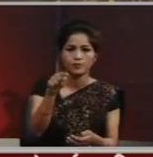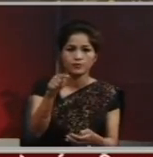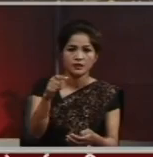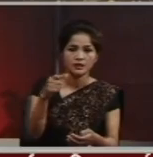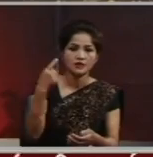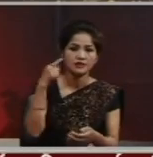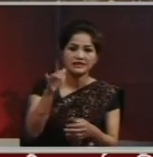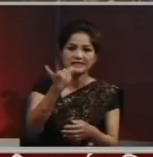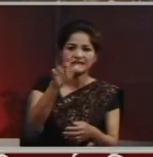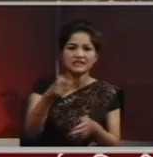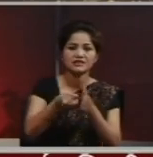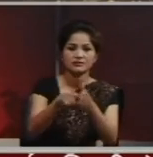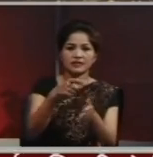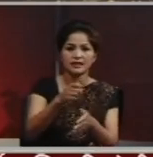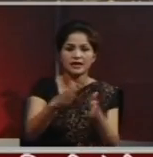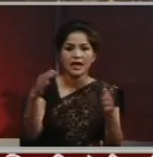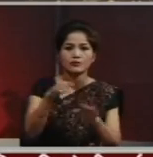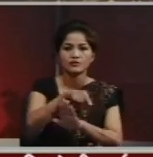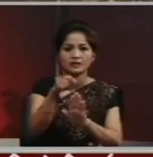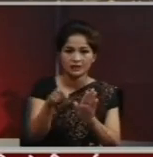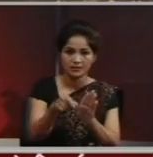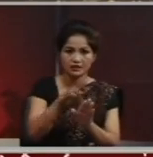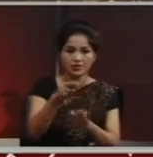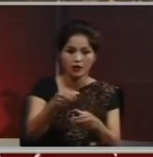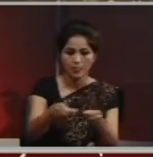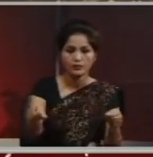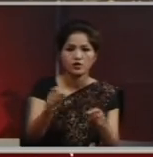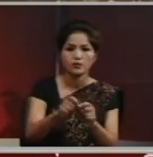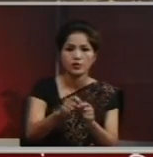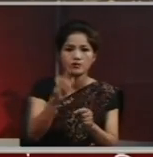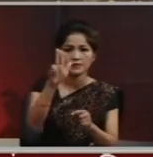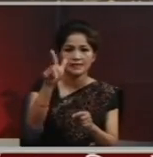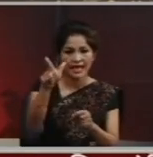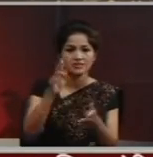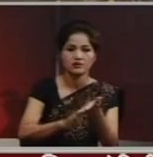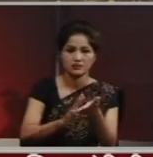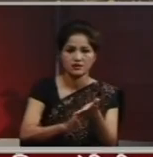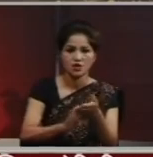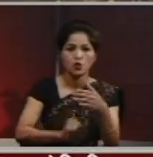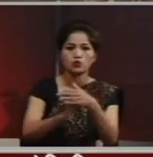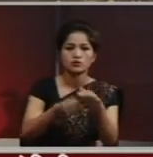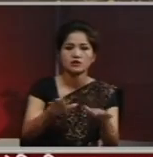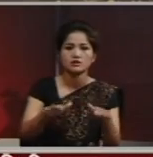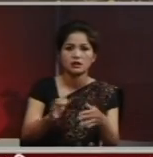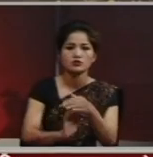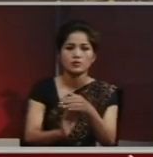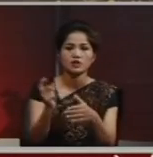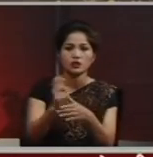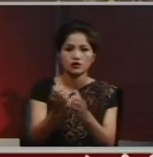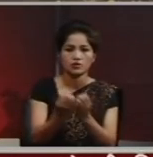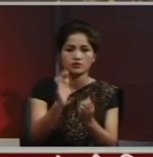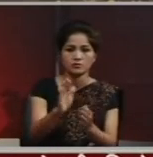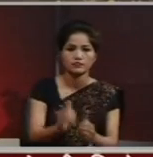डिन नियुक्तिका लागि दीर्घकालीन नीति र मापदण्ड बनाउन 7-सदस्यीय उच्च स्तरीय समिति गठन गरेको